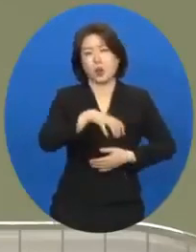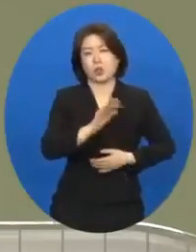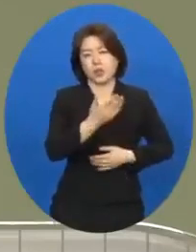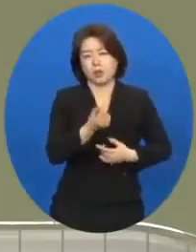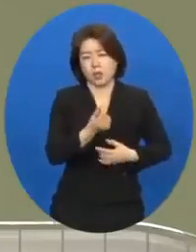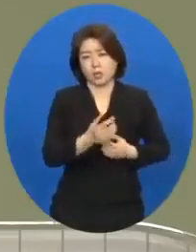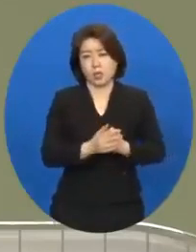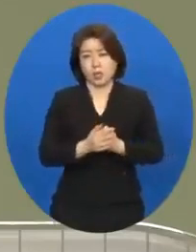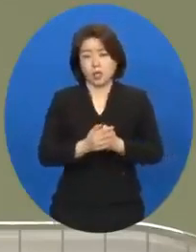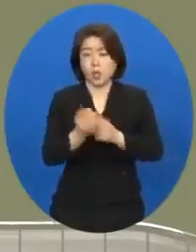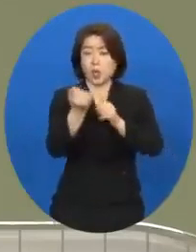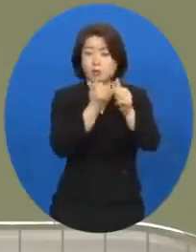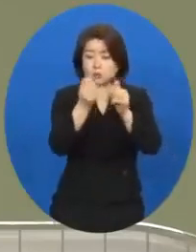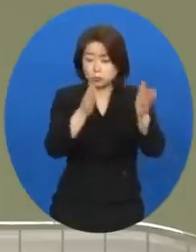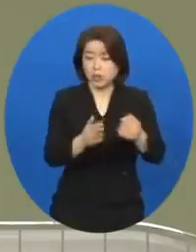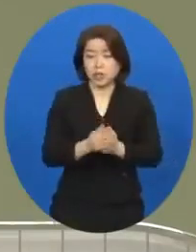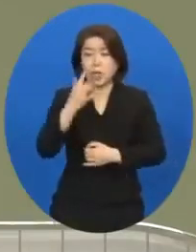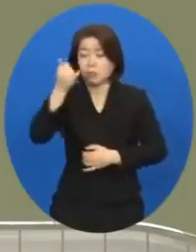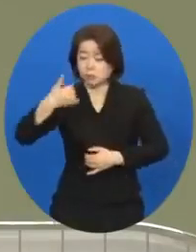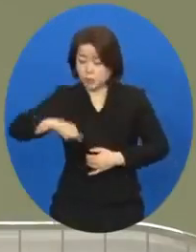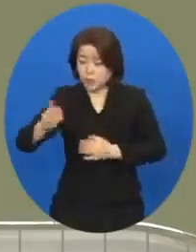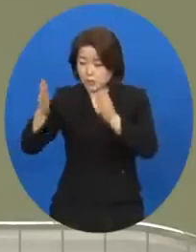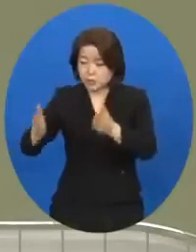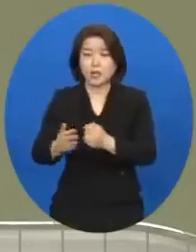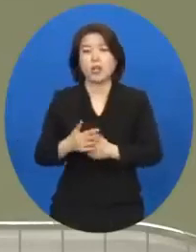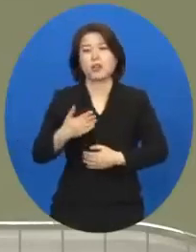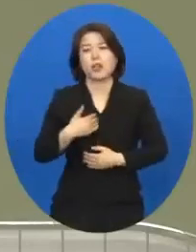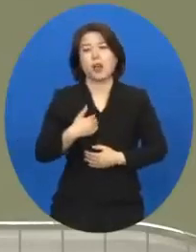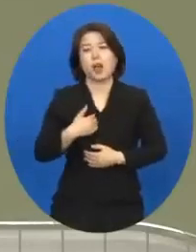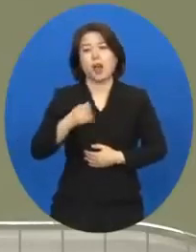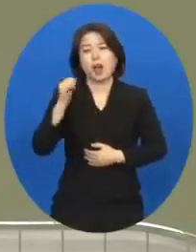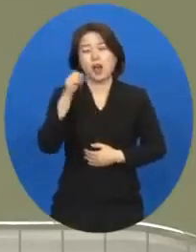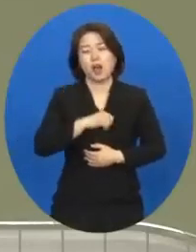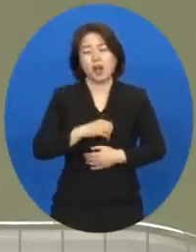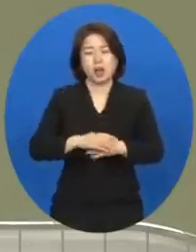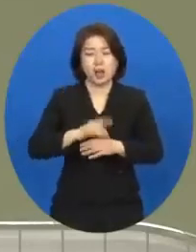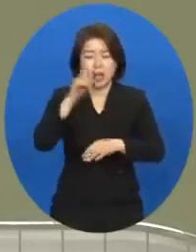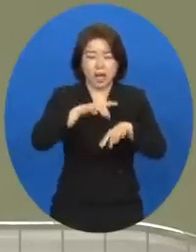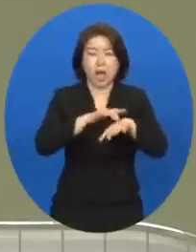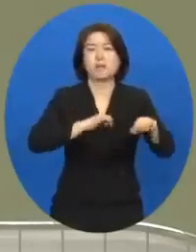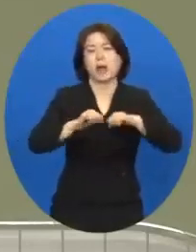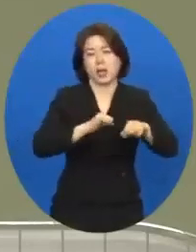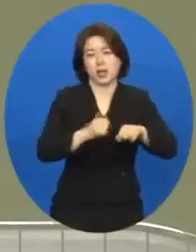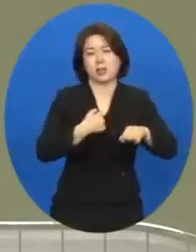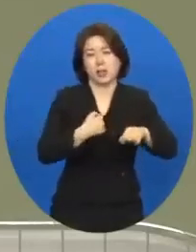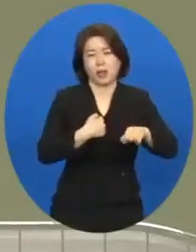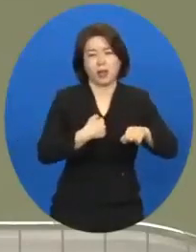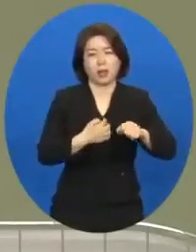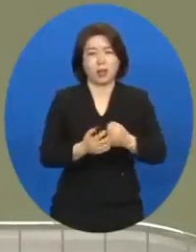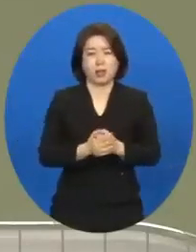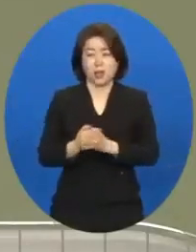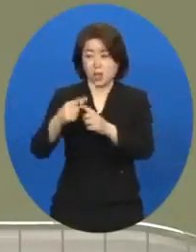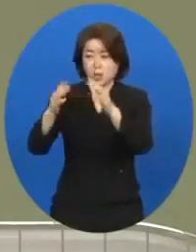자녀 사이에 나도 모르게 내가 마귀 노릇하고 살았구나. 교인들 사이에